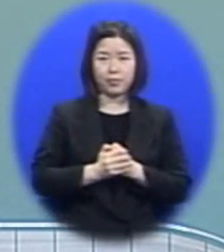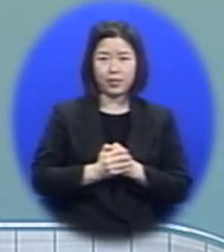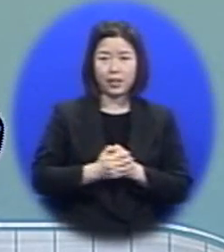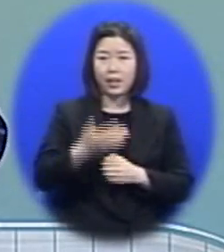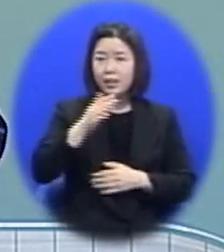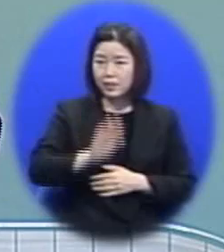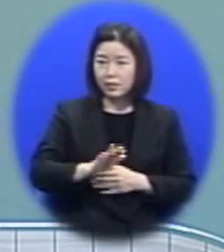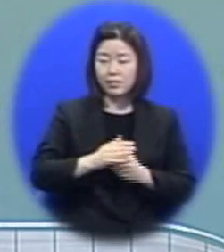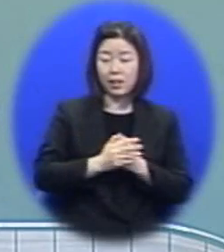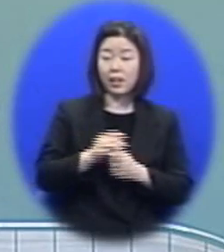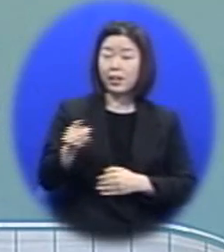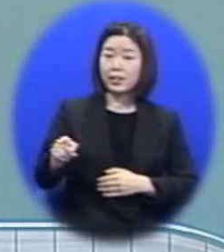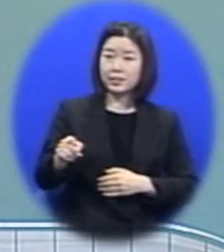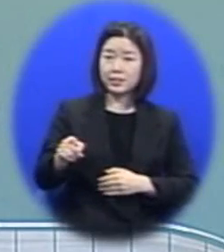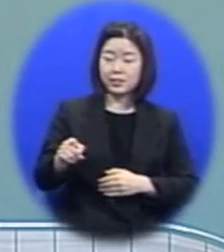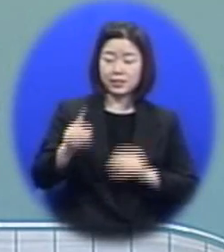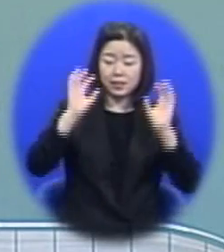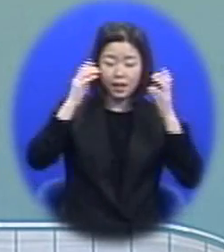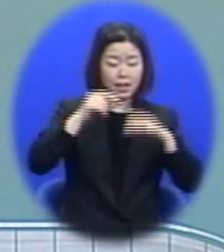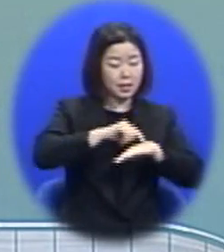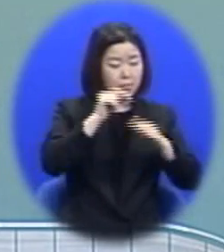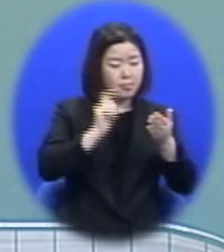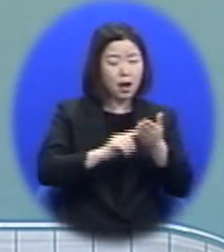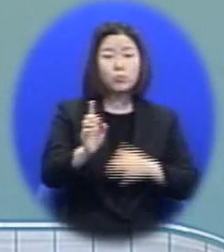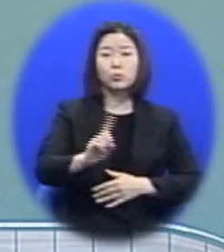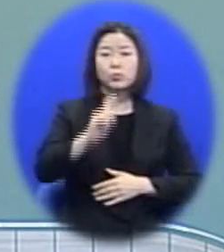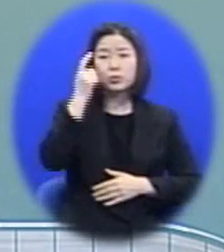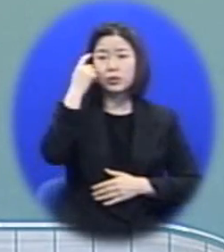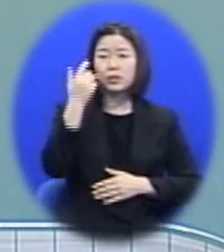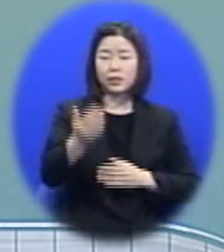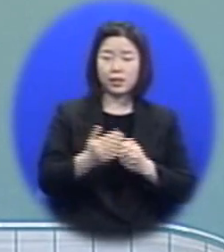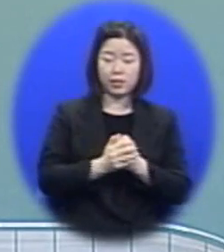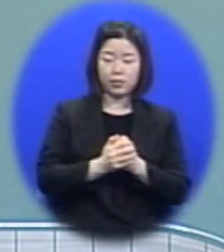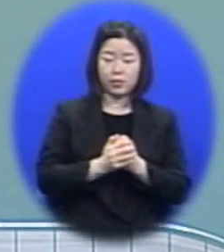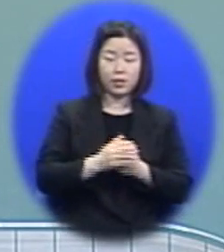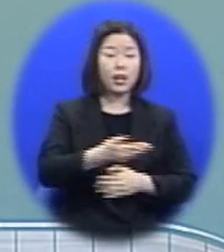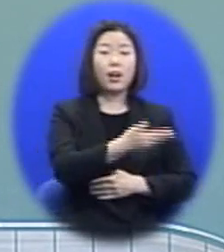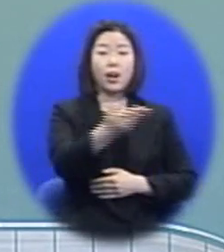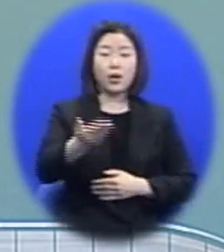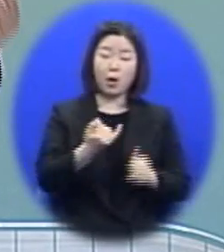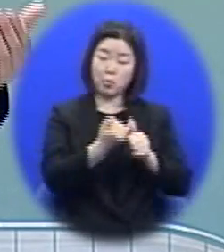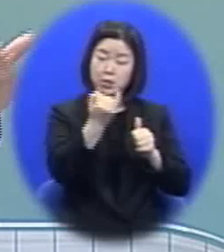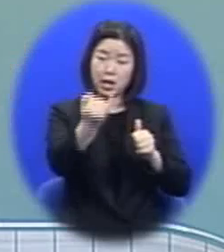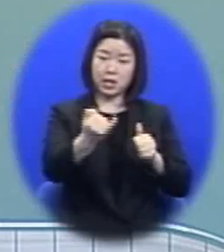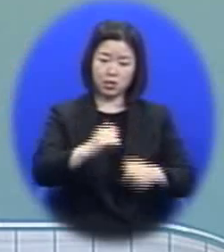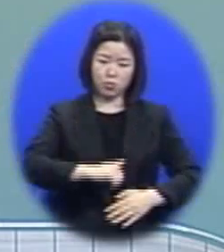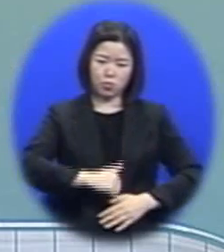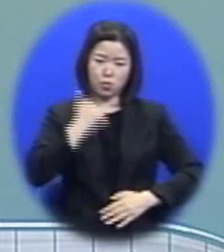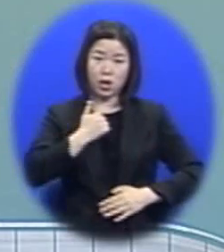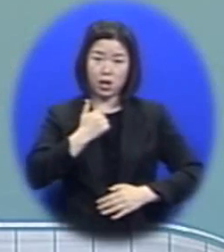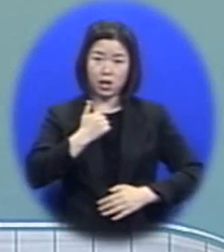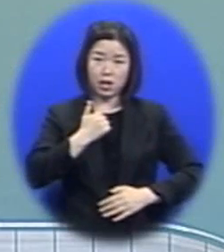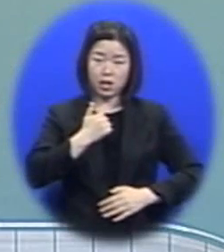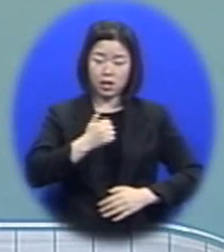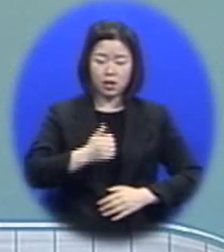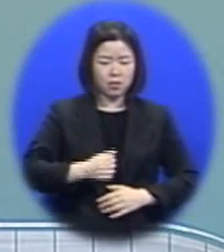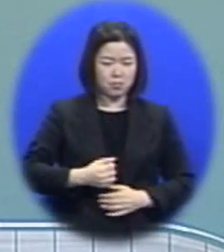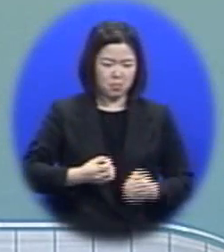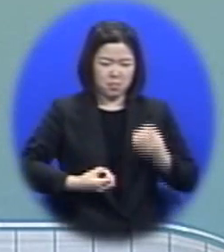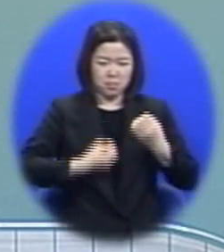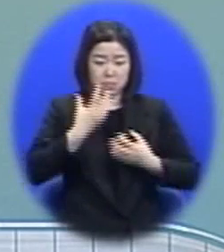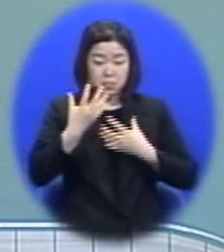그런데 그 아이의 심정은 어떨까요 여러분 아내가 너무나 화가 나서 짜증을 낼 때